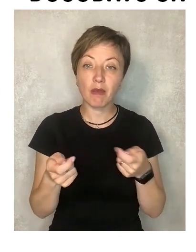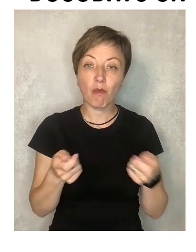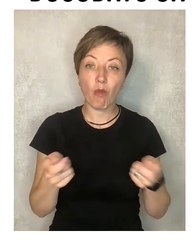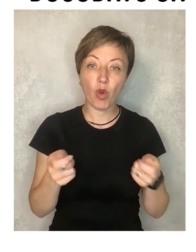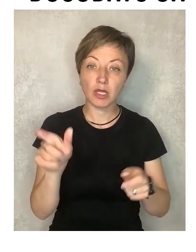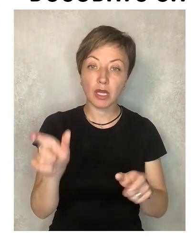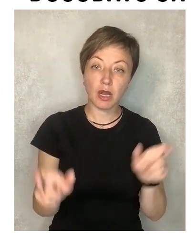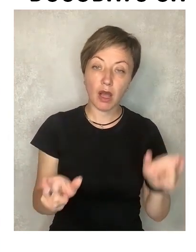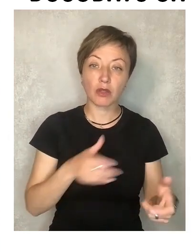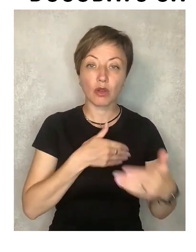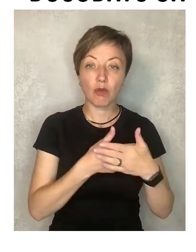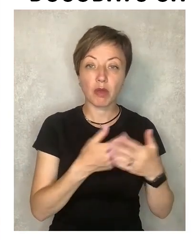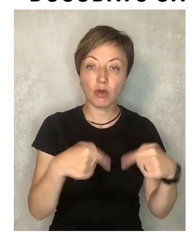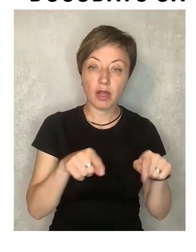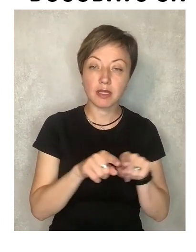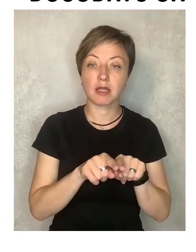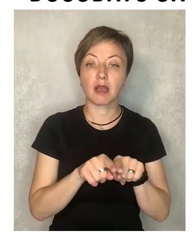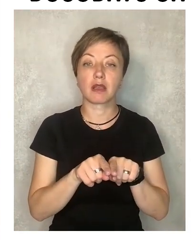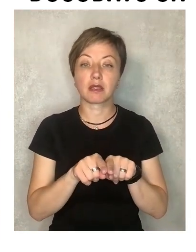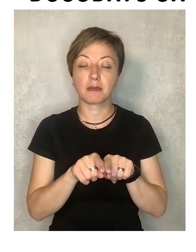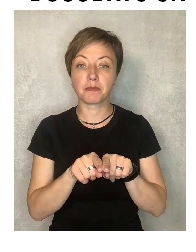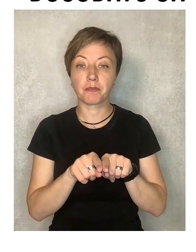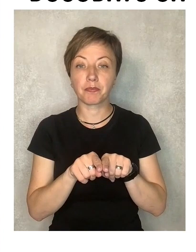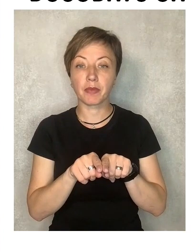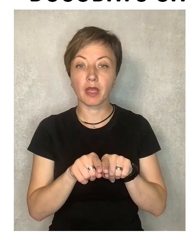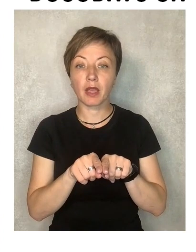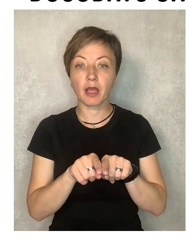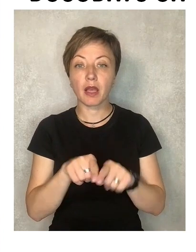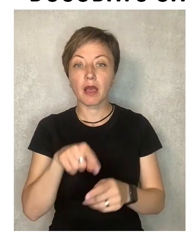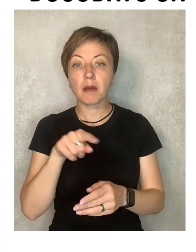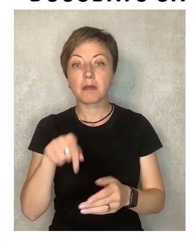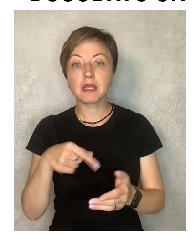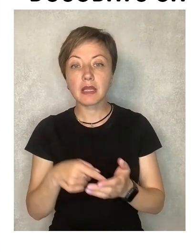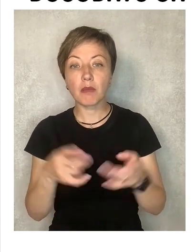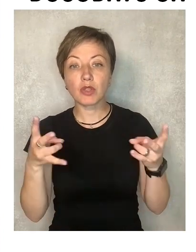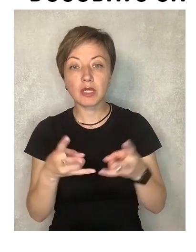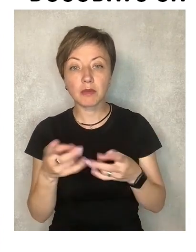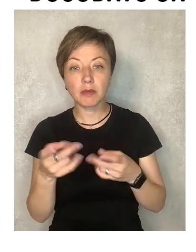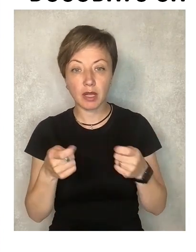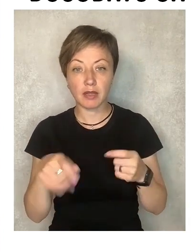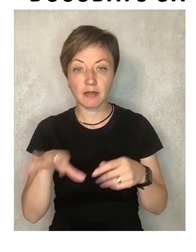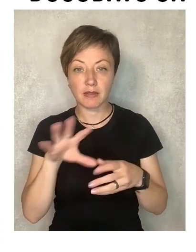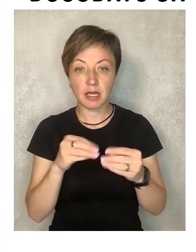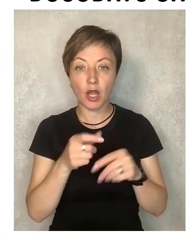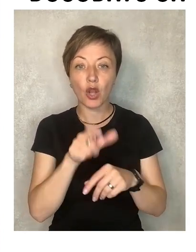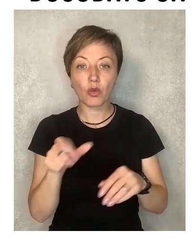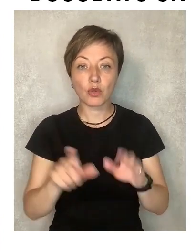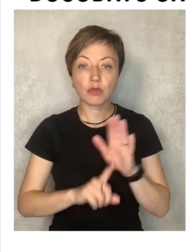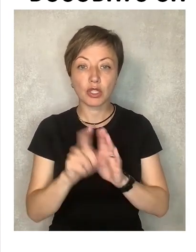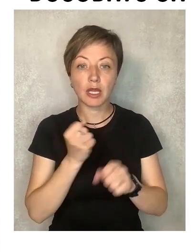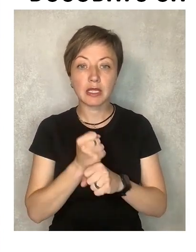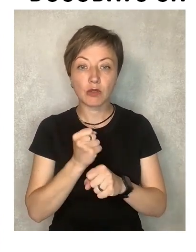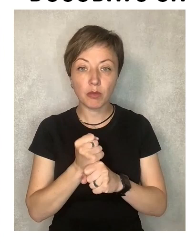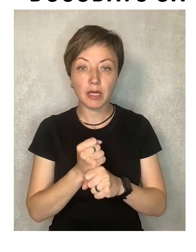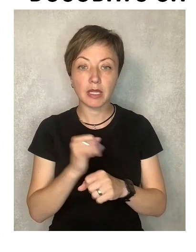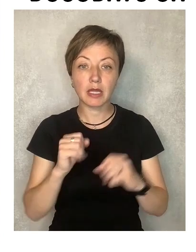громадські організації, типу, містам потрібна модерація ось ця. І тому люди починають це робити і